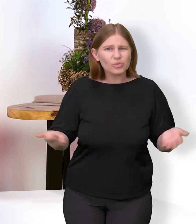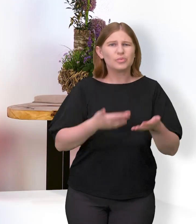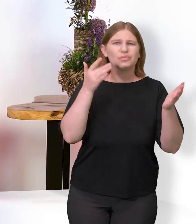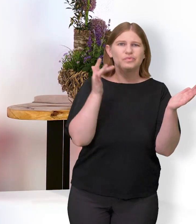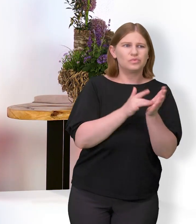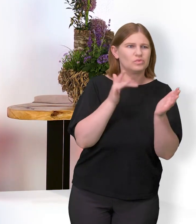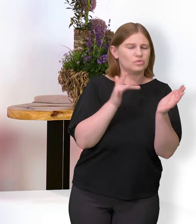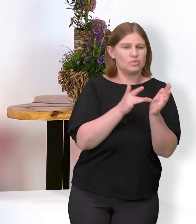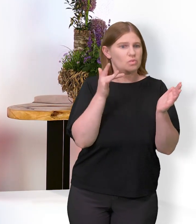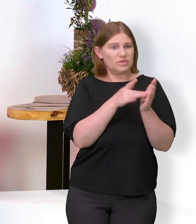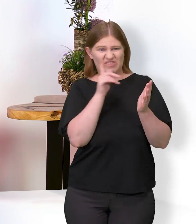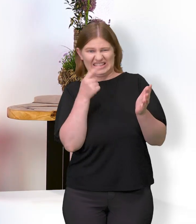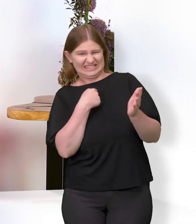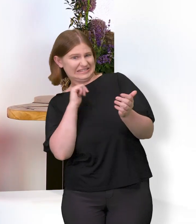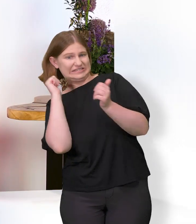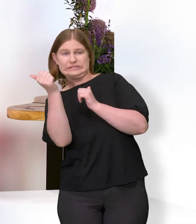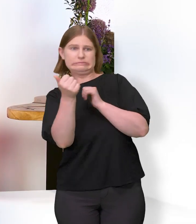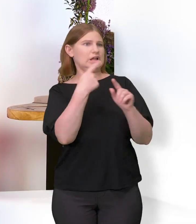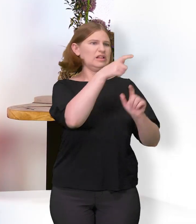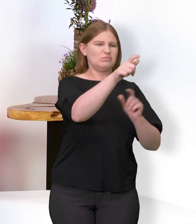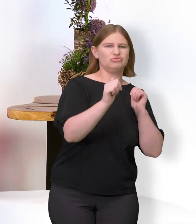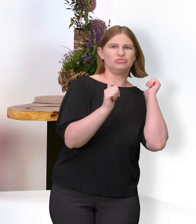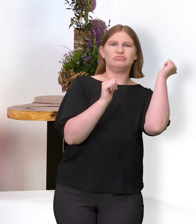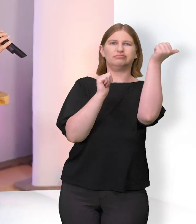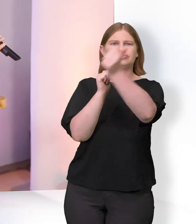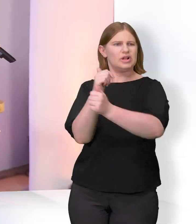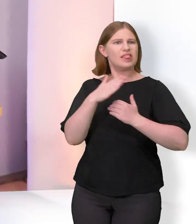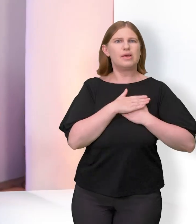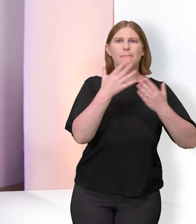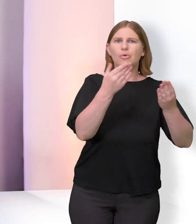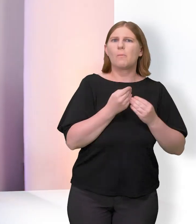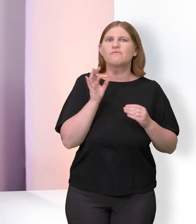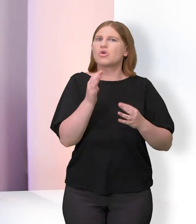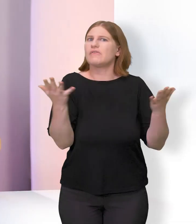dir ein anderer dran. Gibt's Liebe nur für was ich